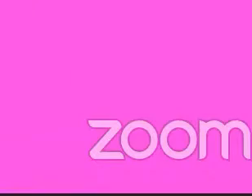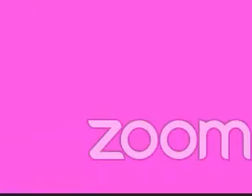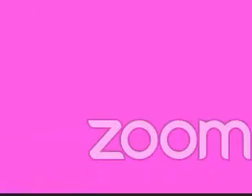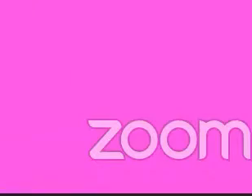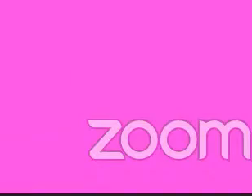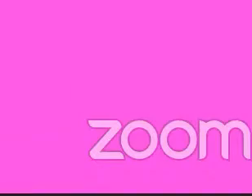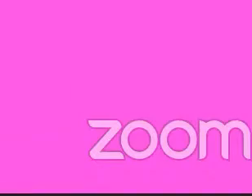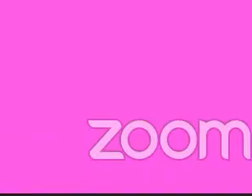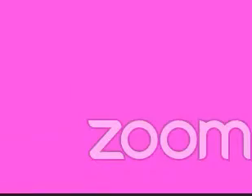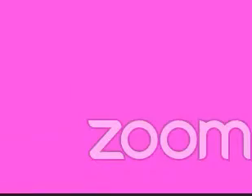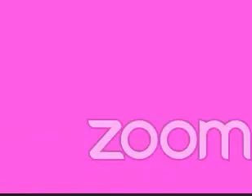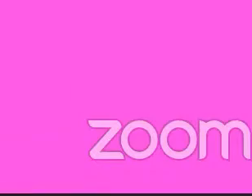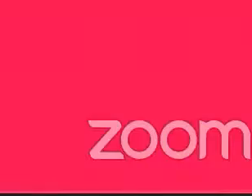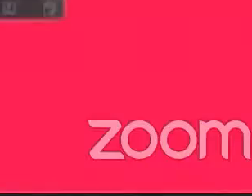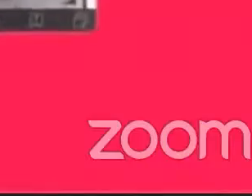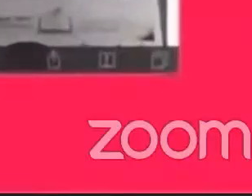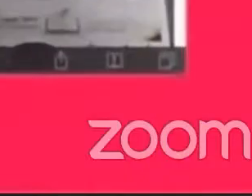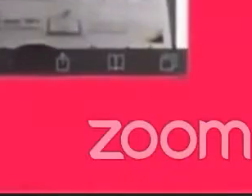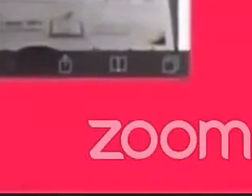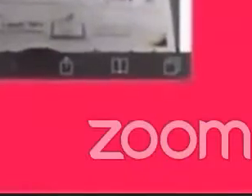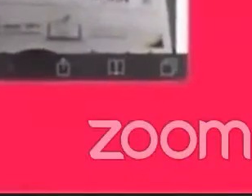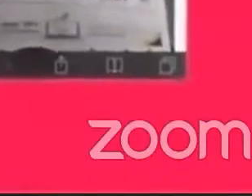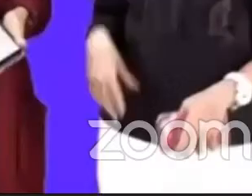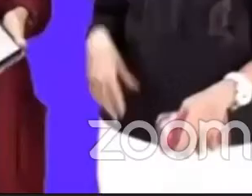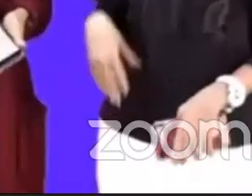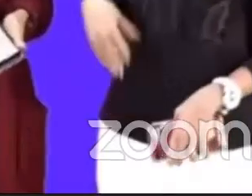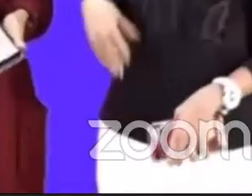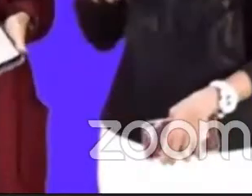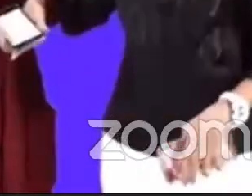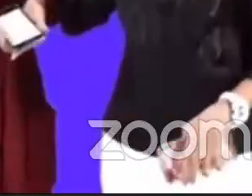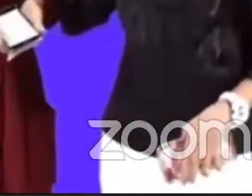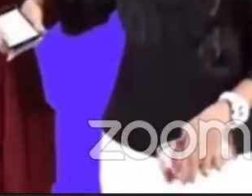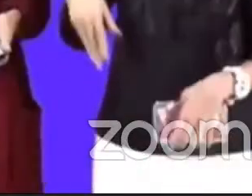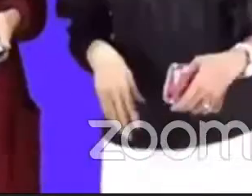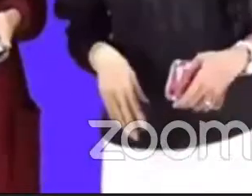Cek dulu. Siapa tahu hoax.